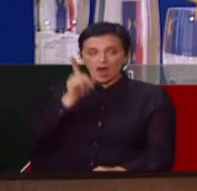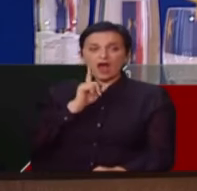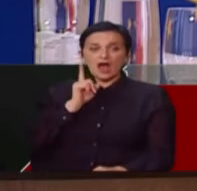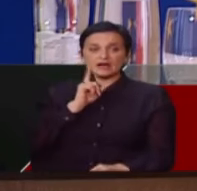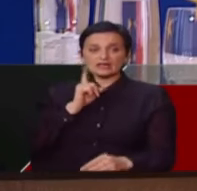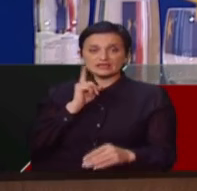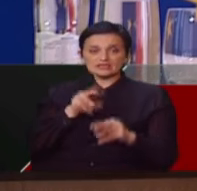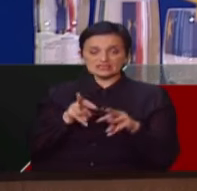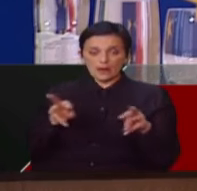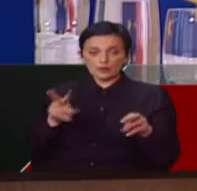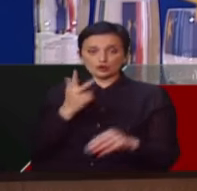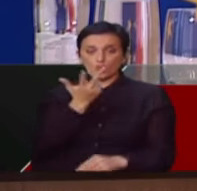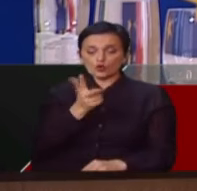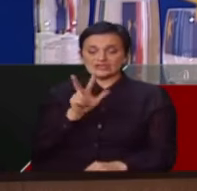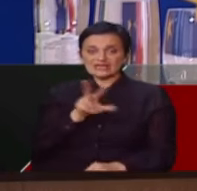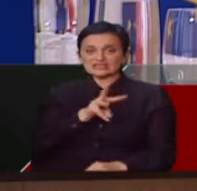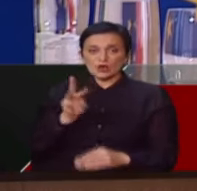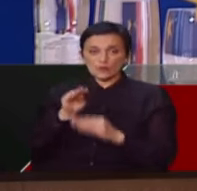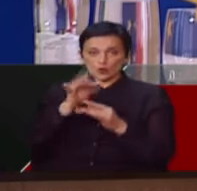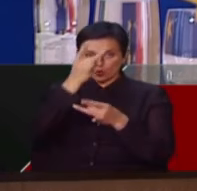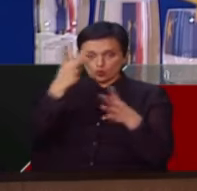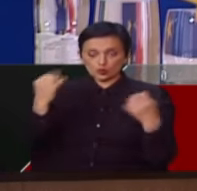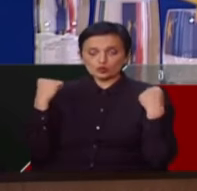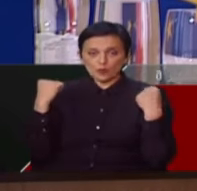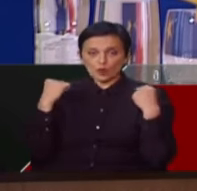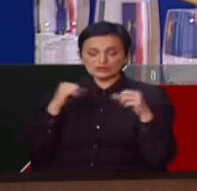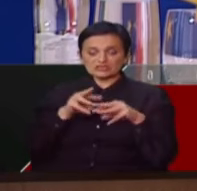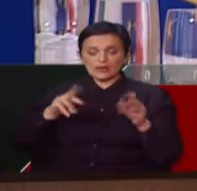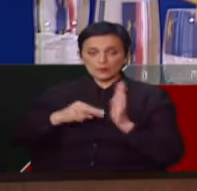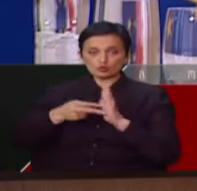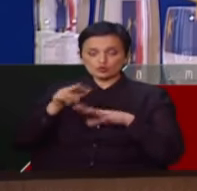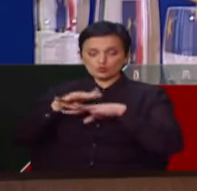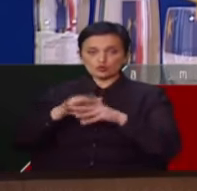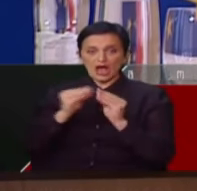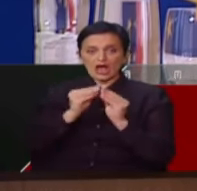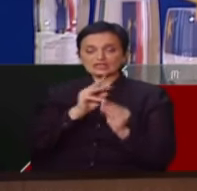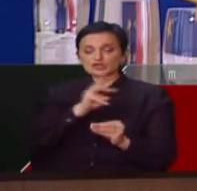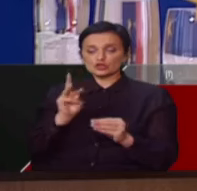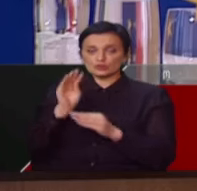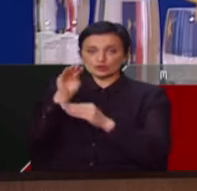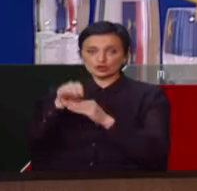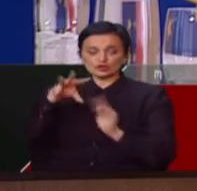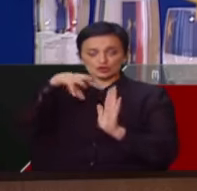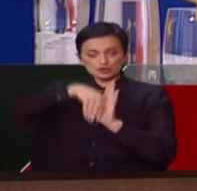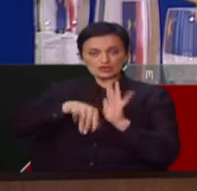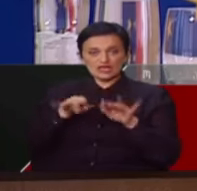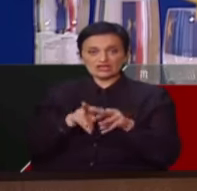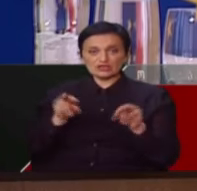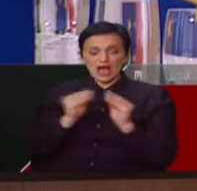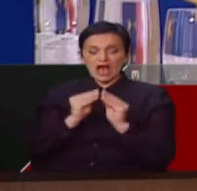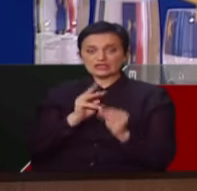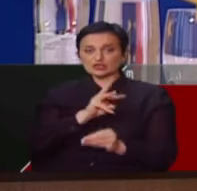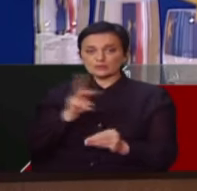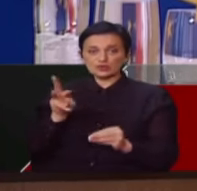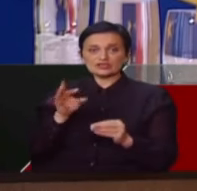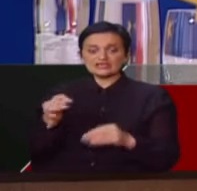ახალგაზრდობის სამინისტროს, 33 მილიონი გაიზრდება კულტურის და სპორტის სამინისტროს ბიუჯეტი, 10 მილიონი დაემატება შინაგანსაკუთრება სამინისტროს, 10 მილიონი